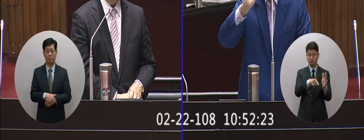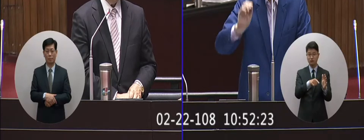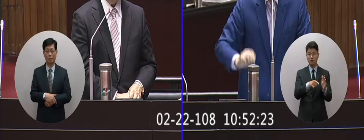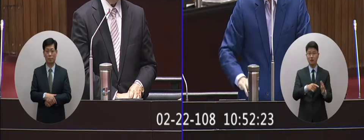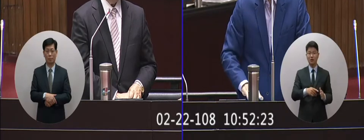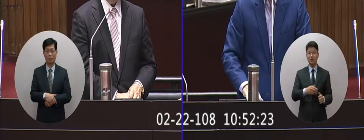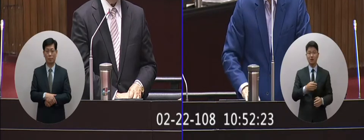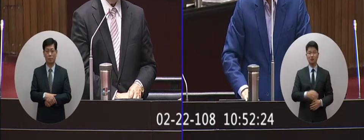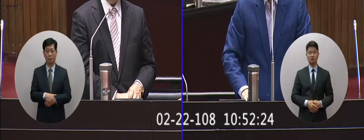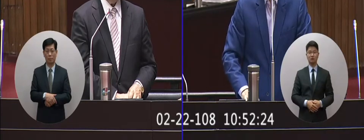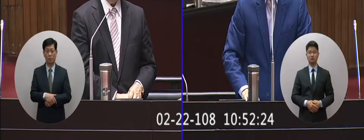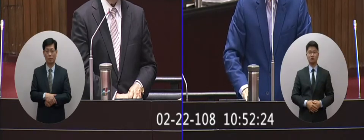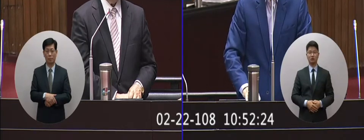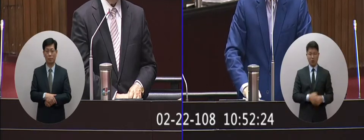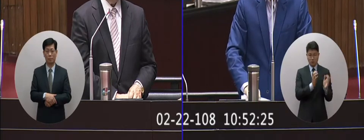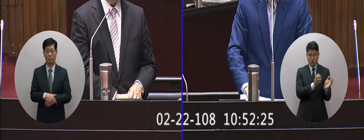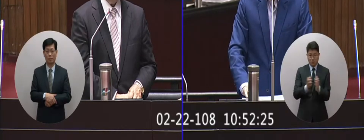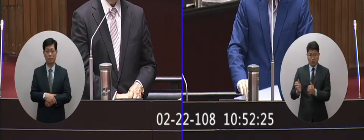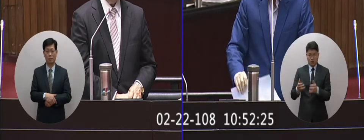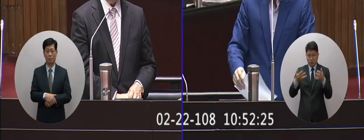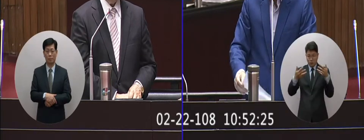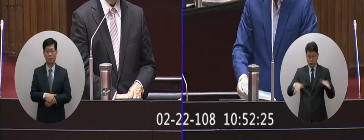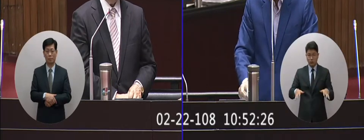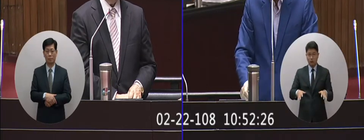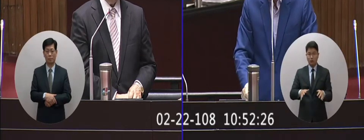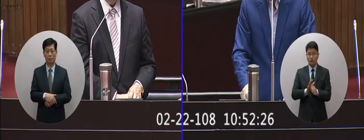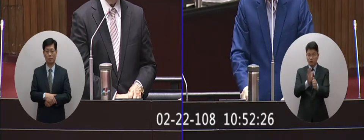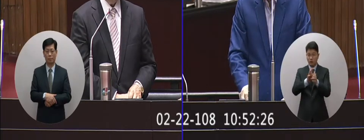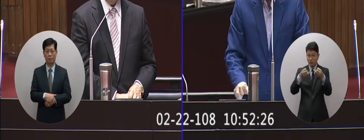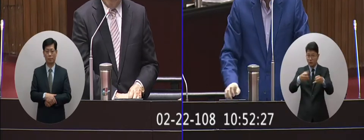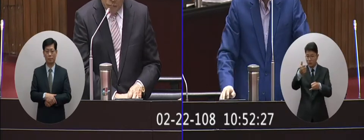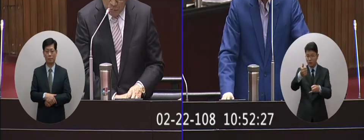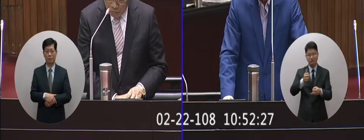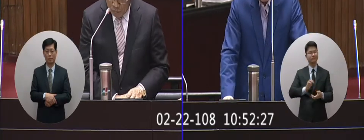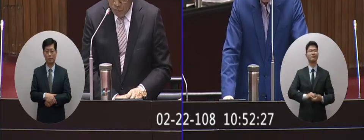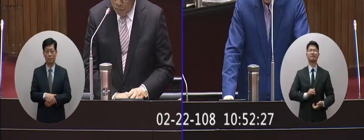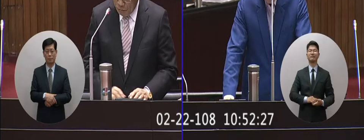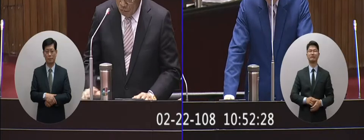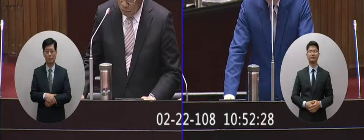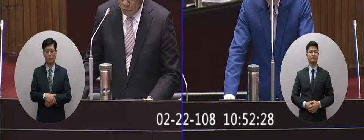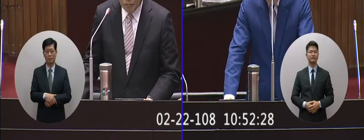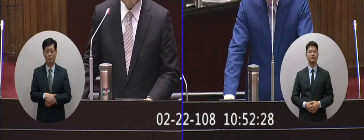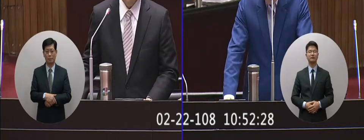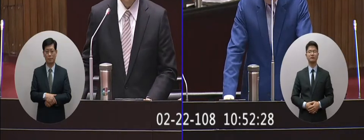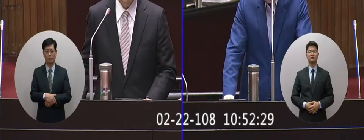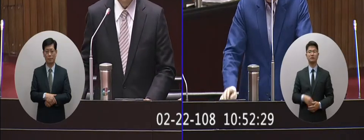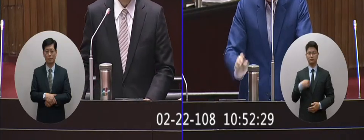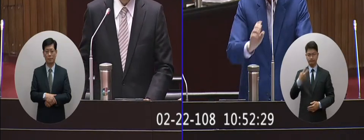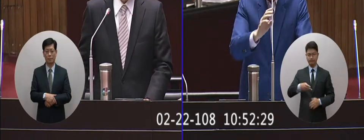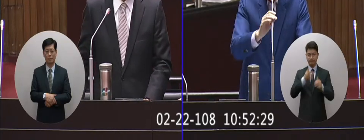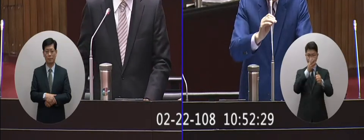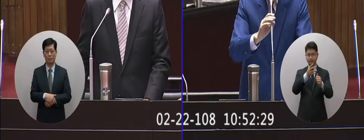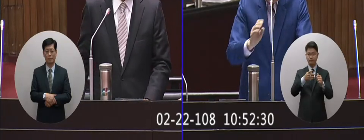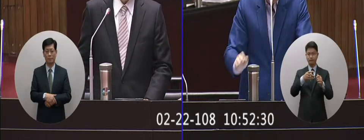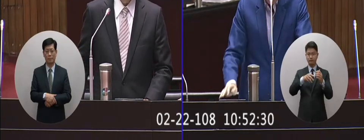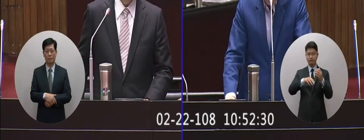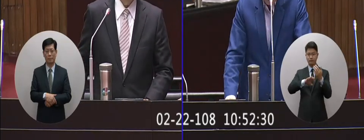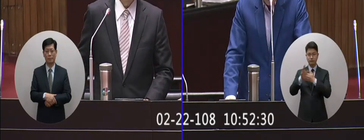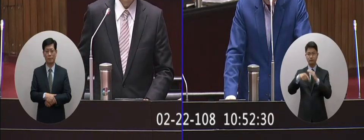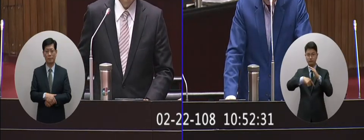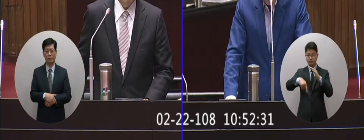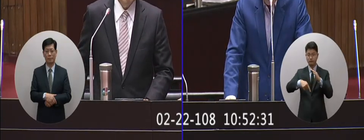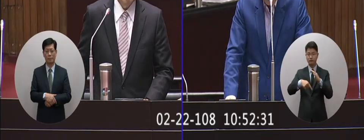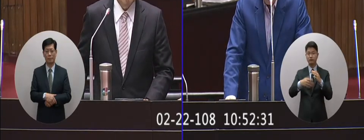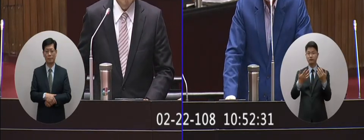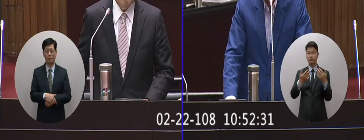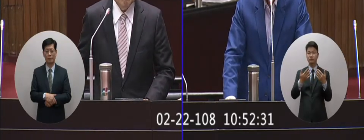一定会绩效好的。院长，再请教一个问题哈，这两天在网络上